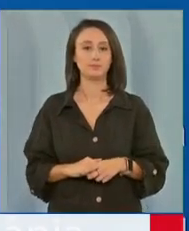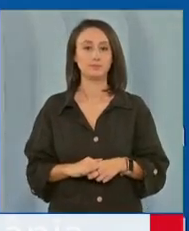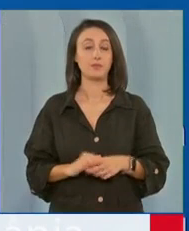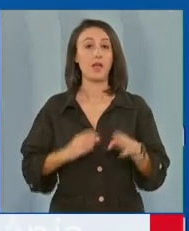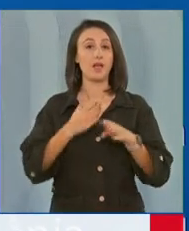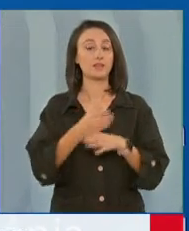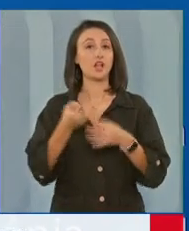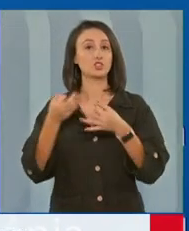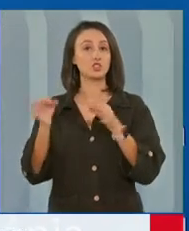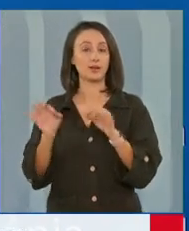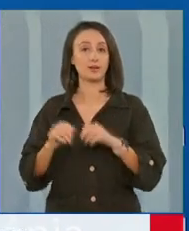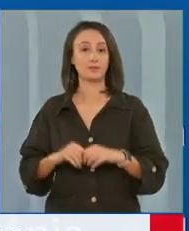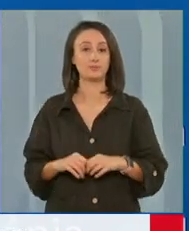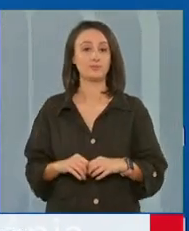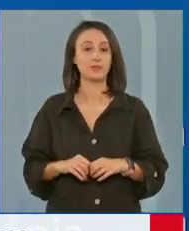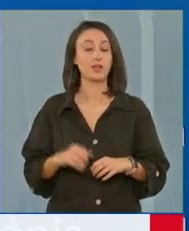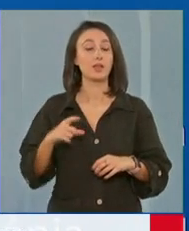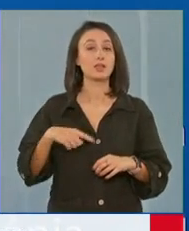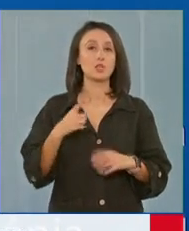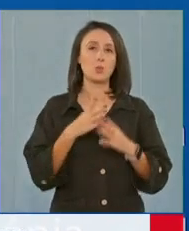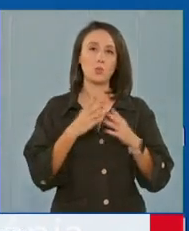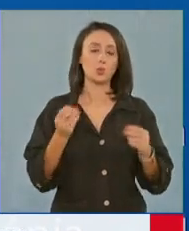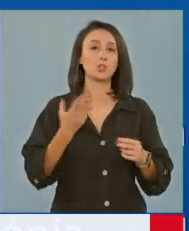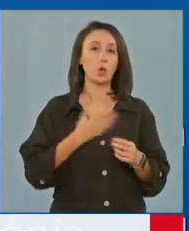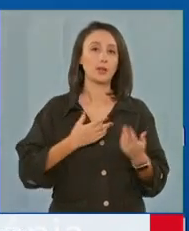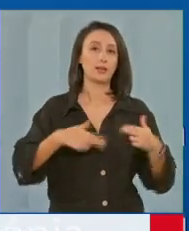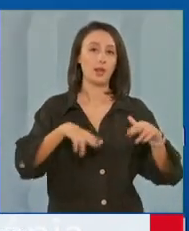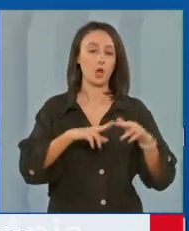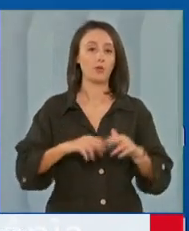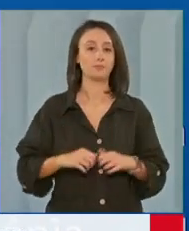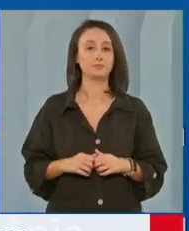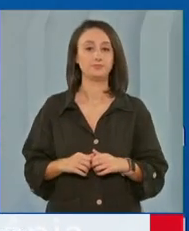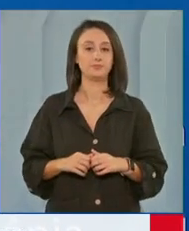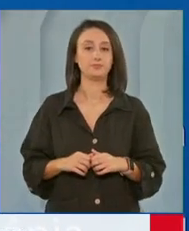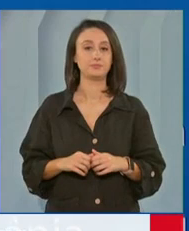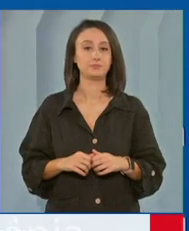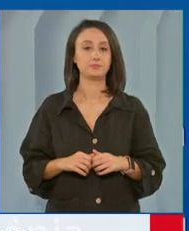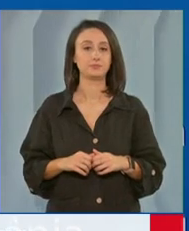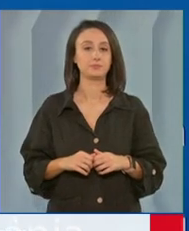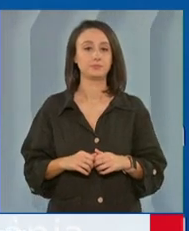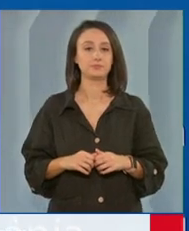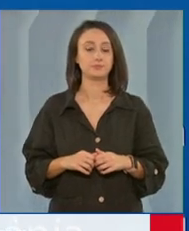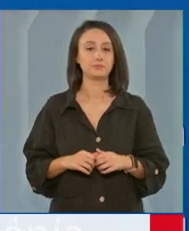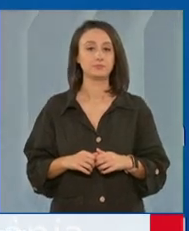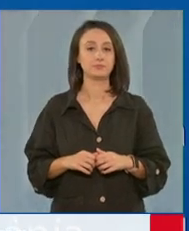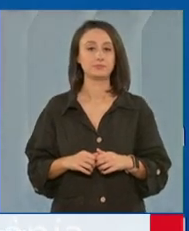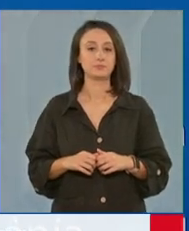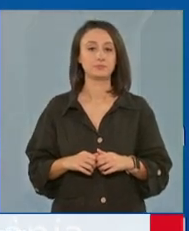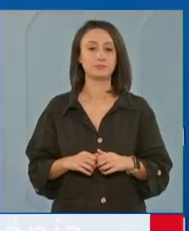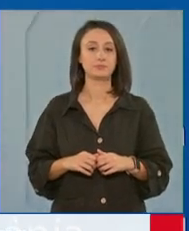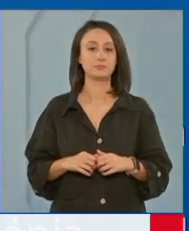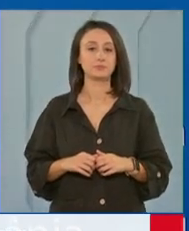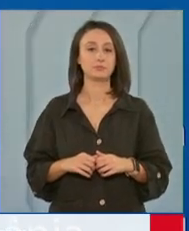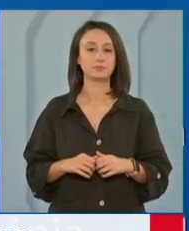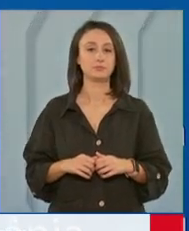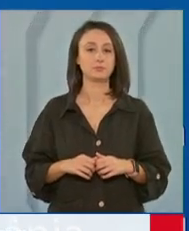Aderarea la Schengen este mult dorită de noi și, după cum cred că este